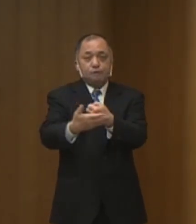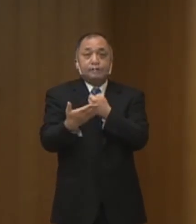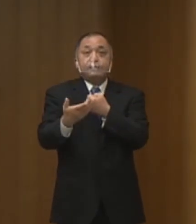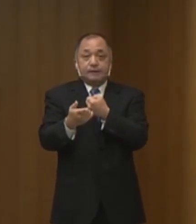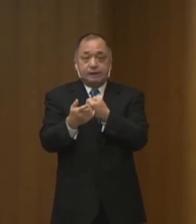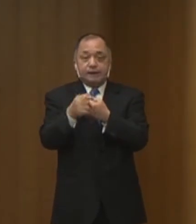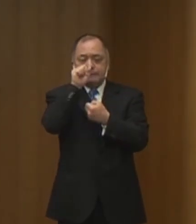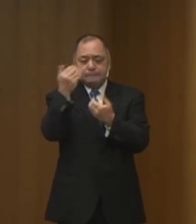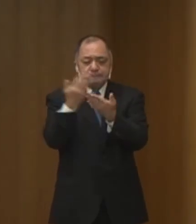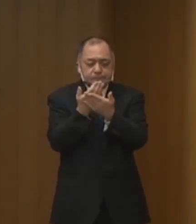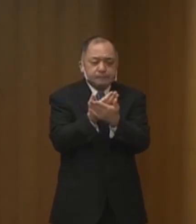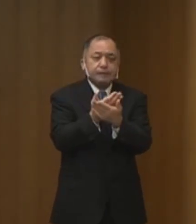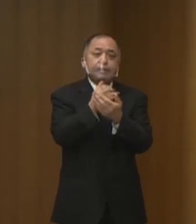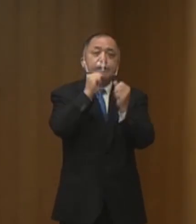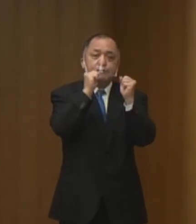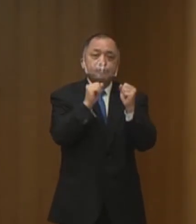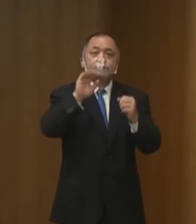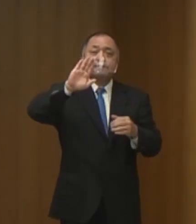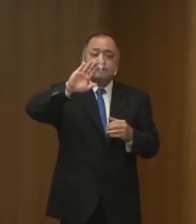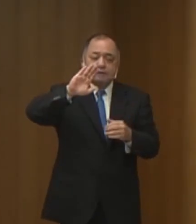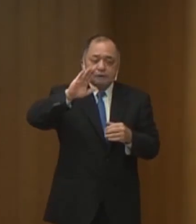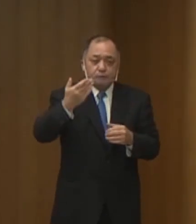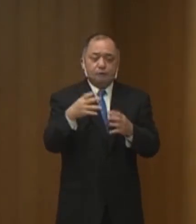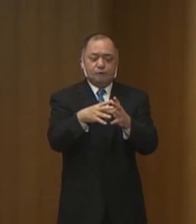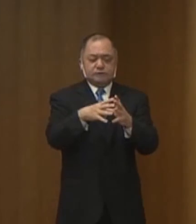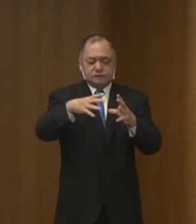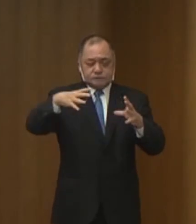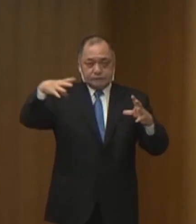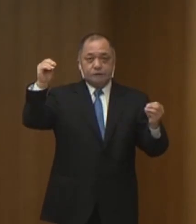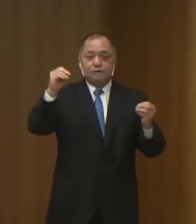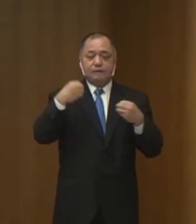が出てきているんですけども、全国で感染が